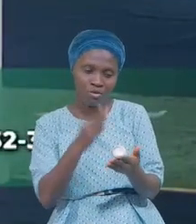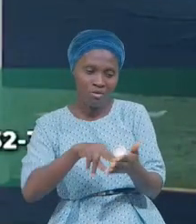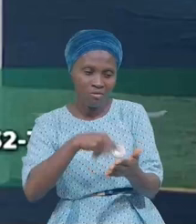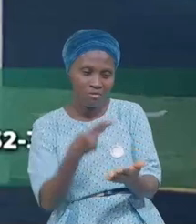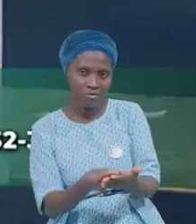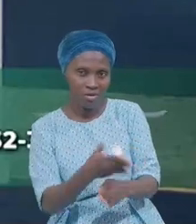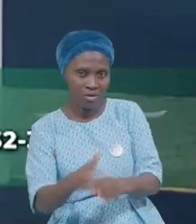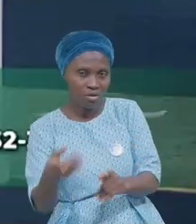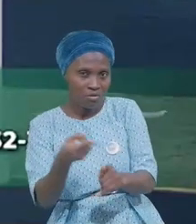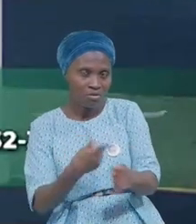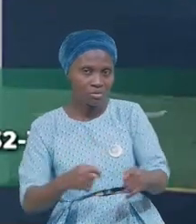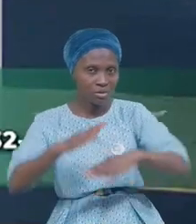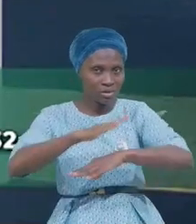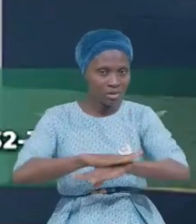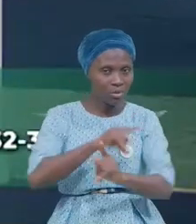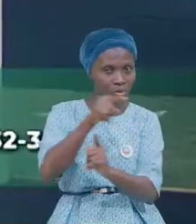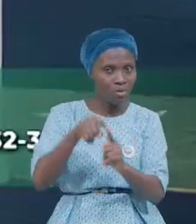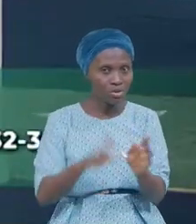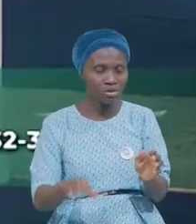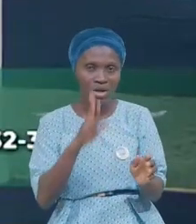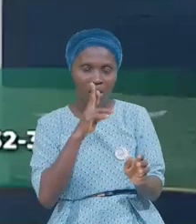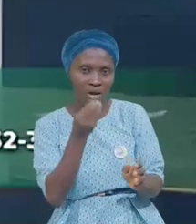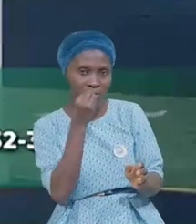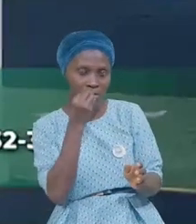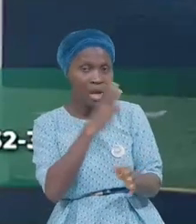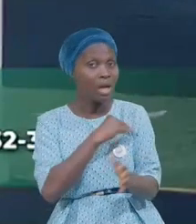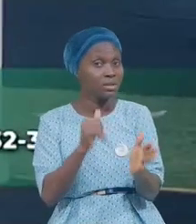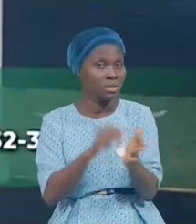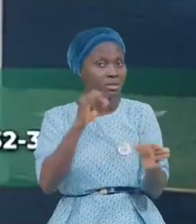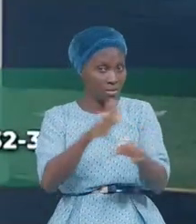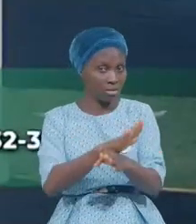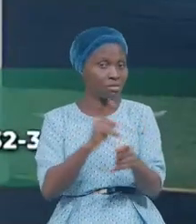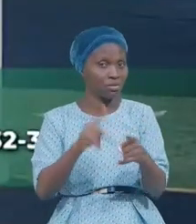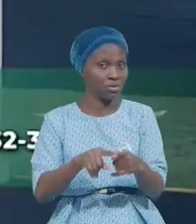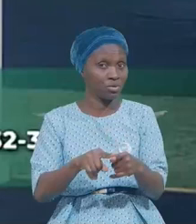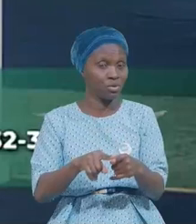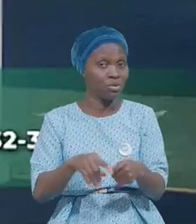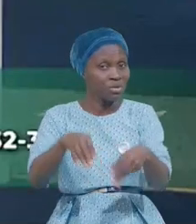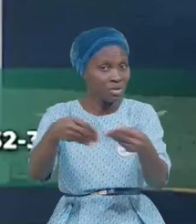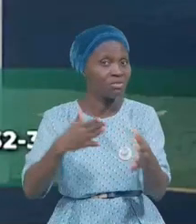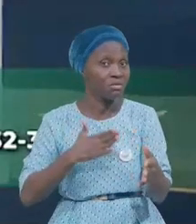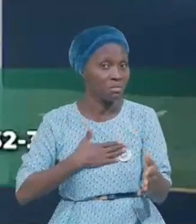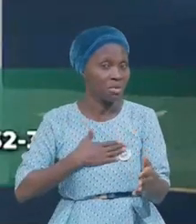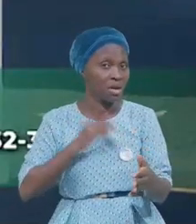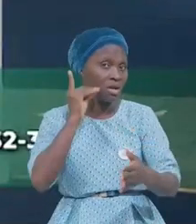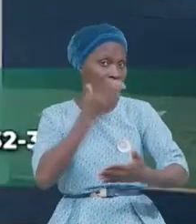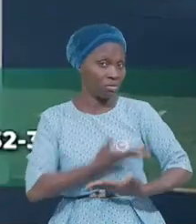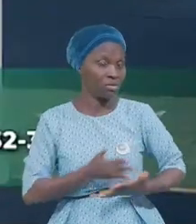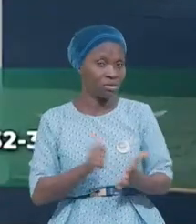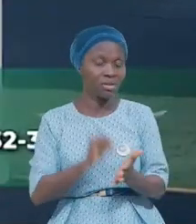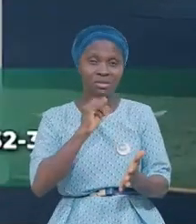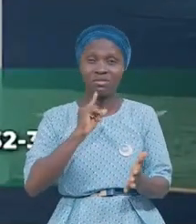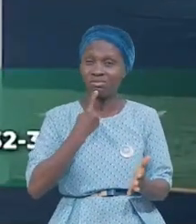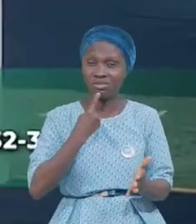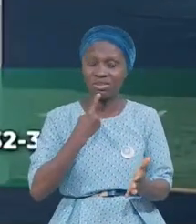mangent, et c'est suffisant pour guérir ma fille qui est